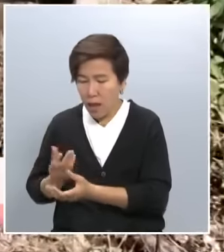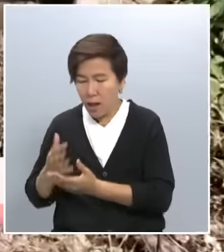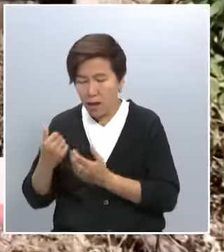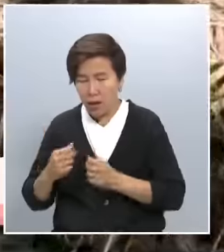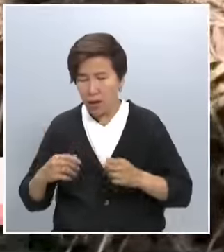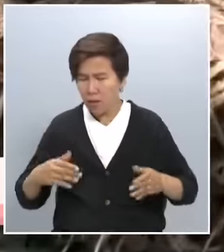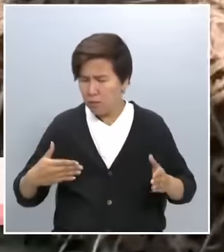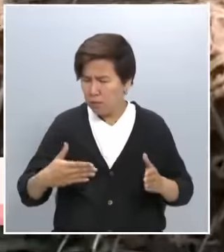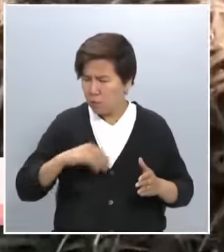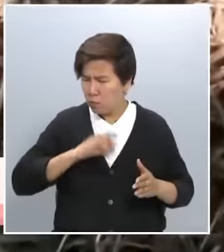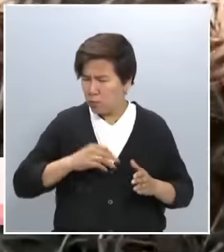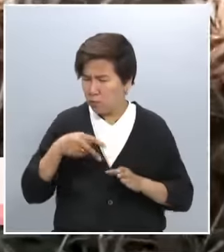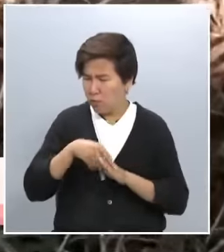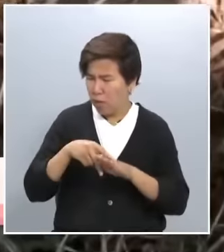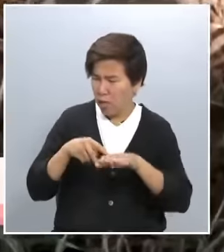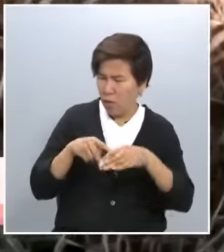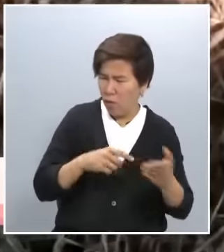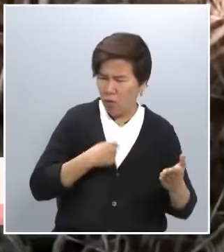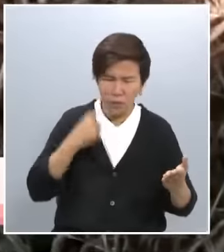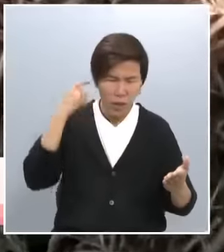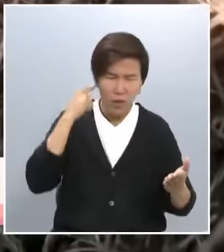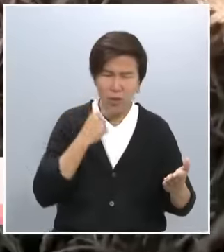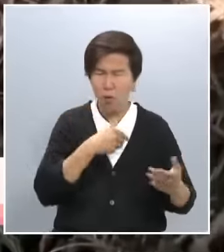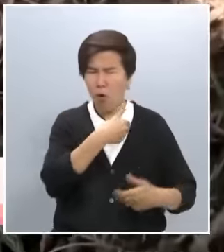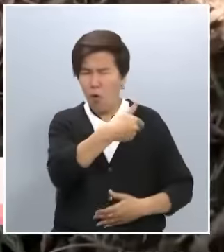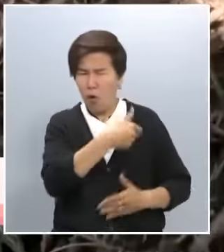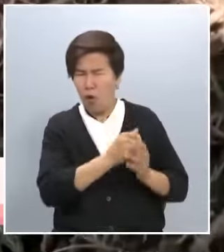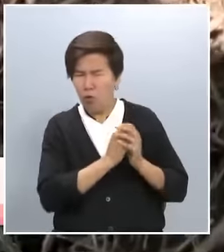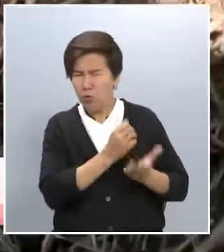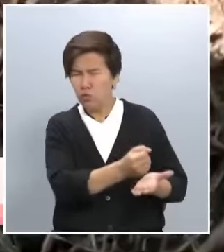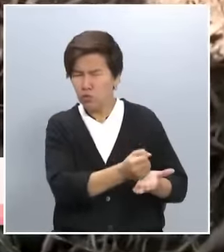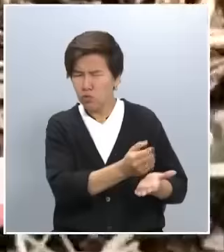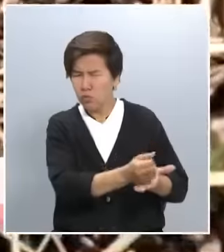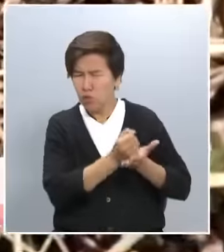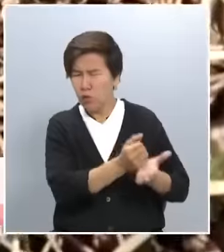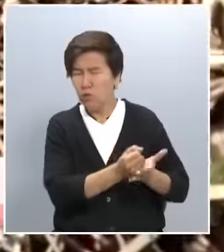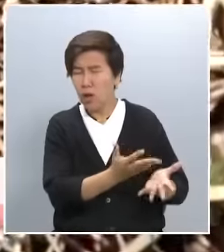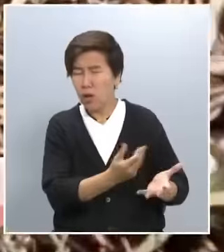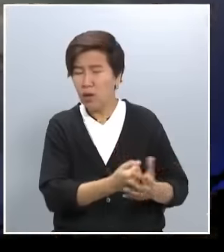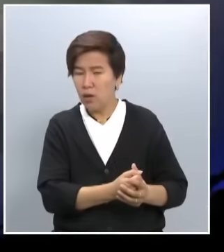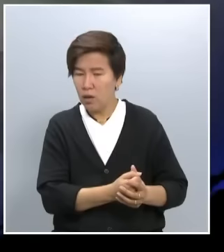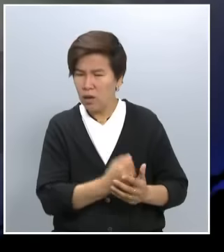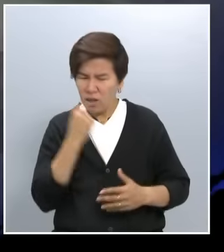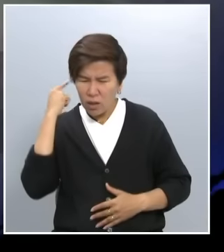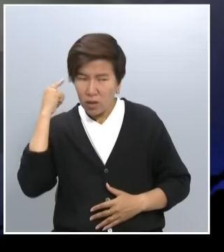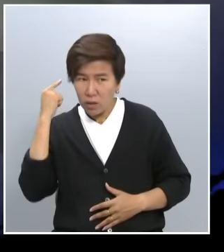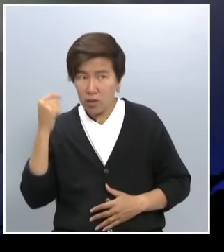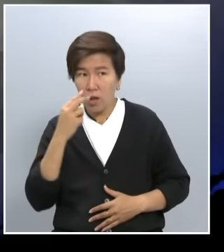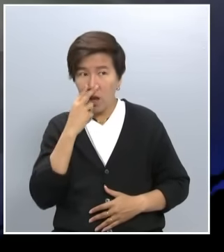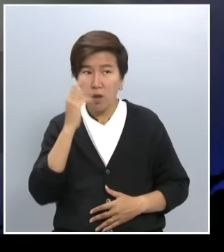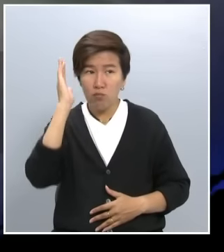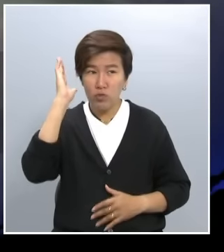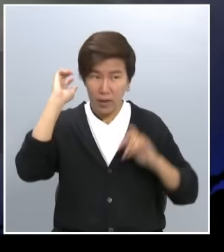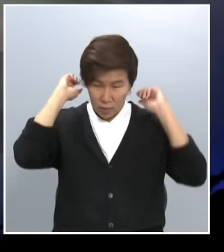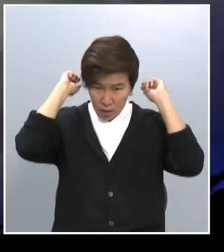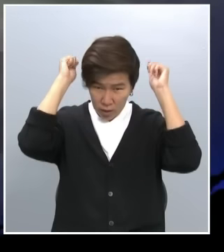ยินเสียงผู้หญิงร้องขอความช่วยเหลือค่ะพบคนร้ายเป็นชายรูปร่างผอมผิวสีดำแดงสวมเสื้อคลุมขี่มอเตอ